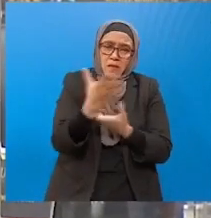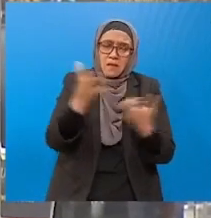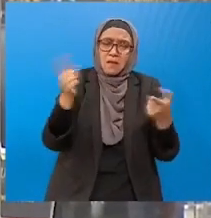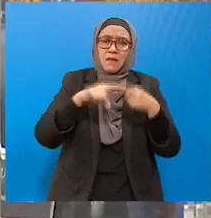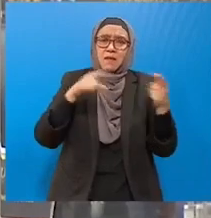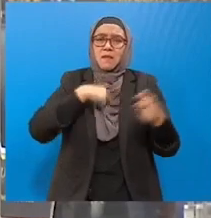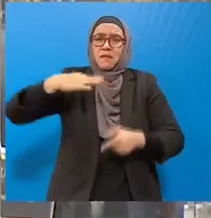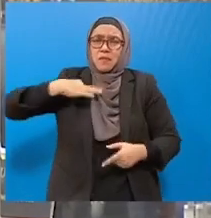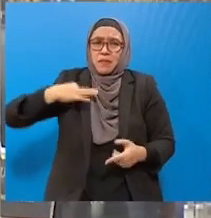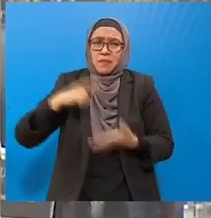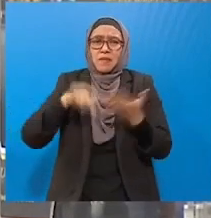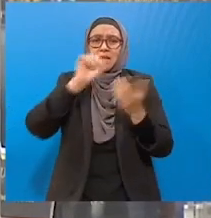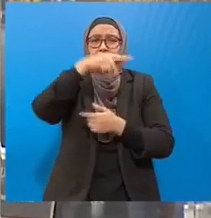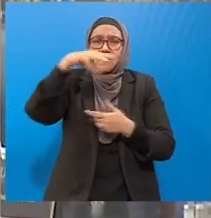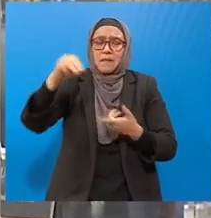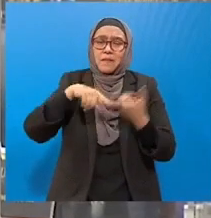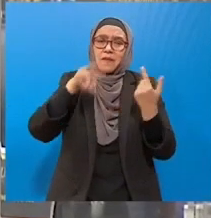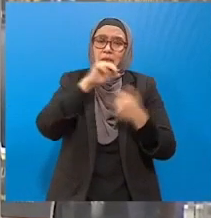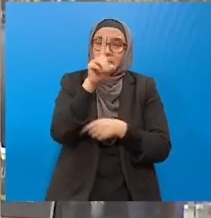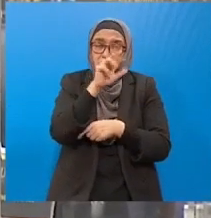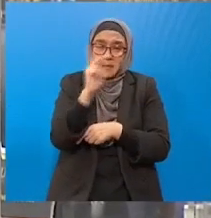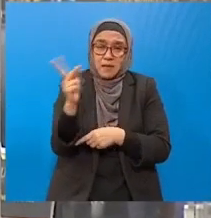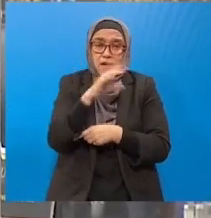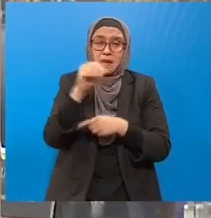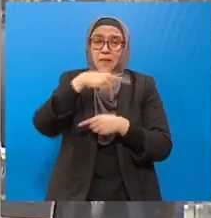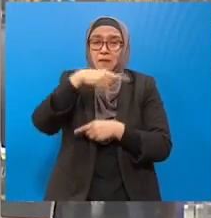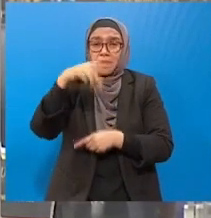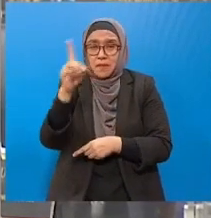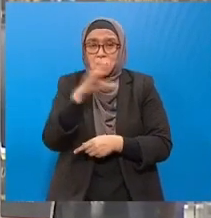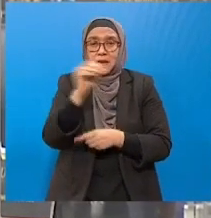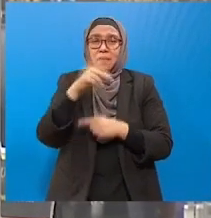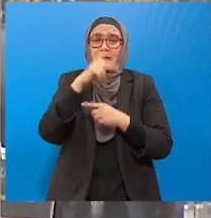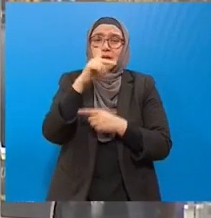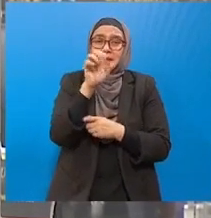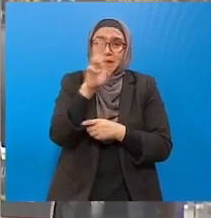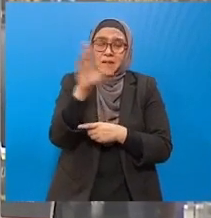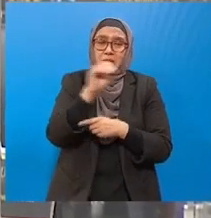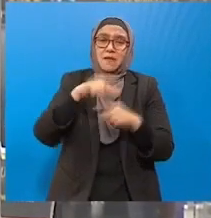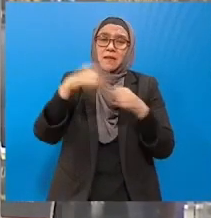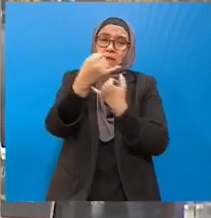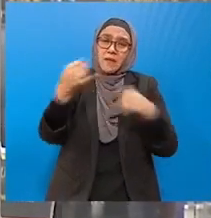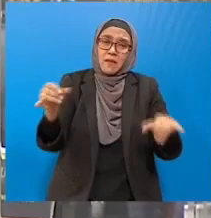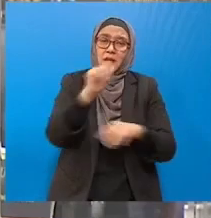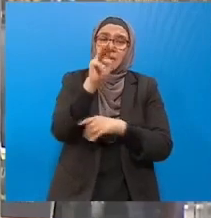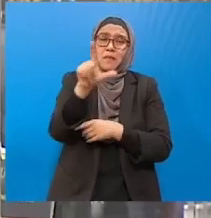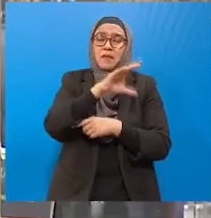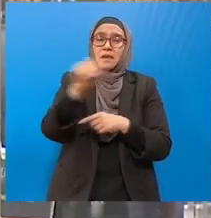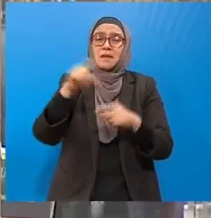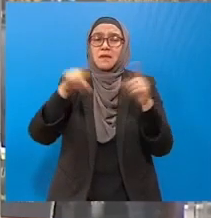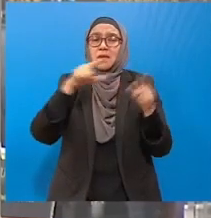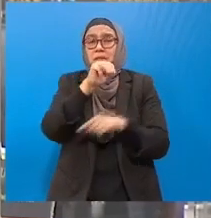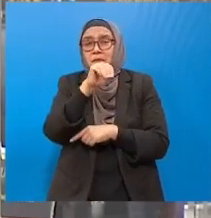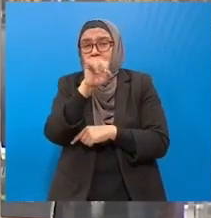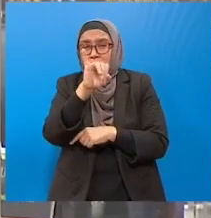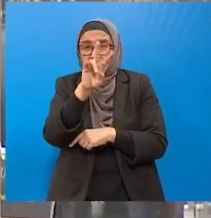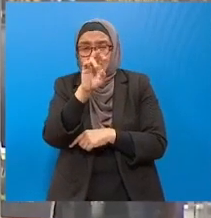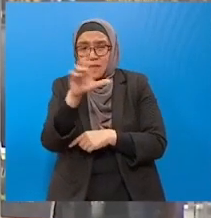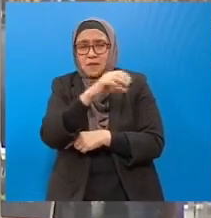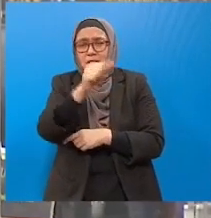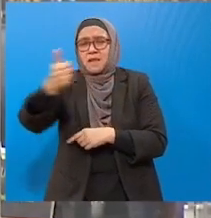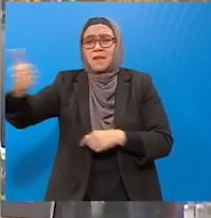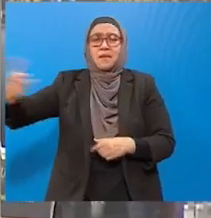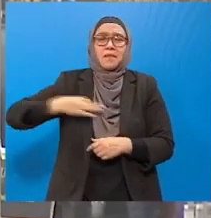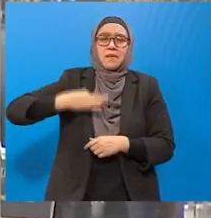Muzakir Madun epm dicek IMDB BPD ke sudah ke arti jabatan amal Amira MIUI kemari dan lain-lain